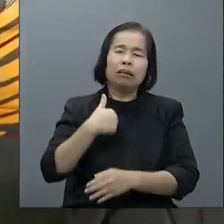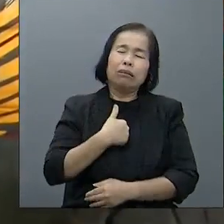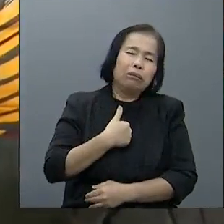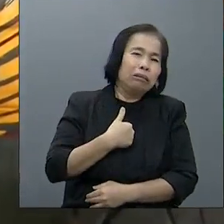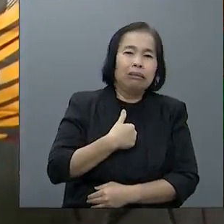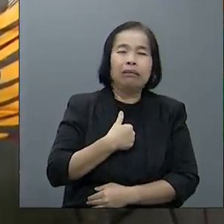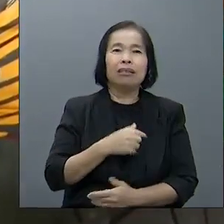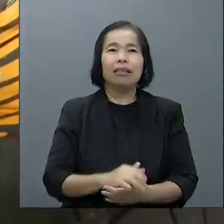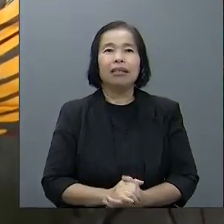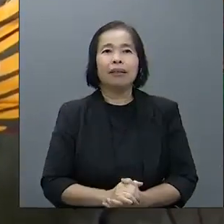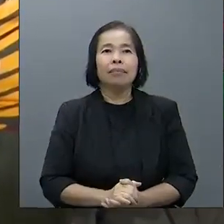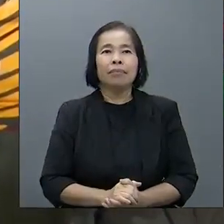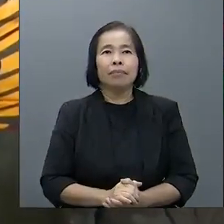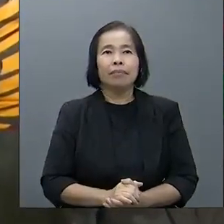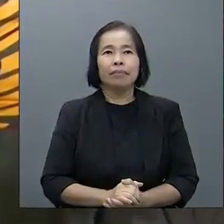อบนี